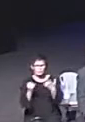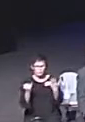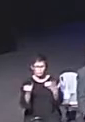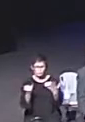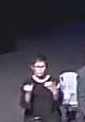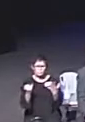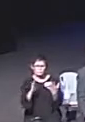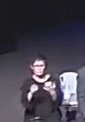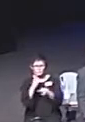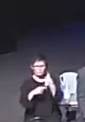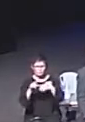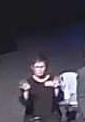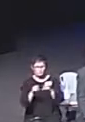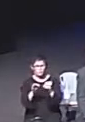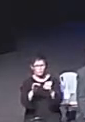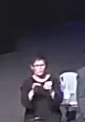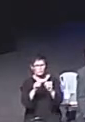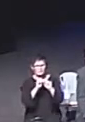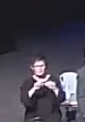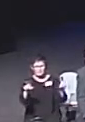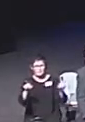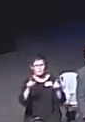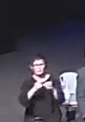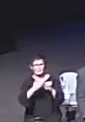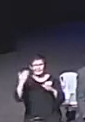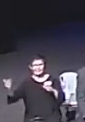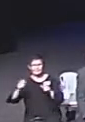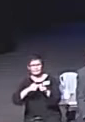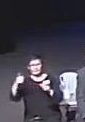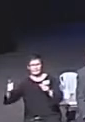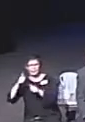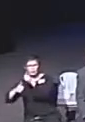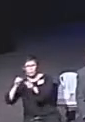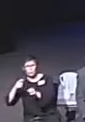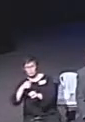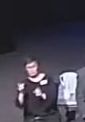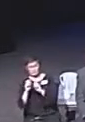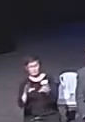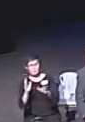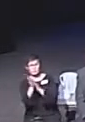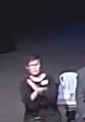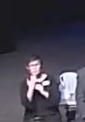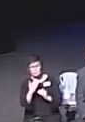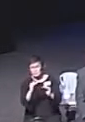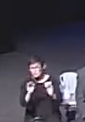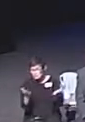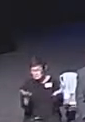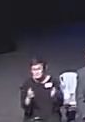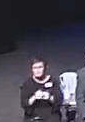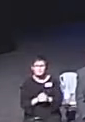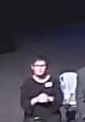keskustelu. Miten striimaus ja etäosallistuminen lisäävät saavutettavuutta?